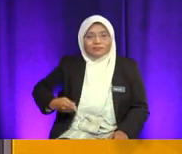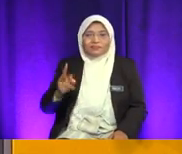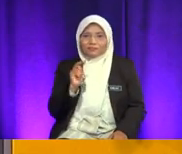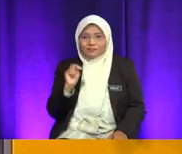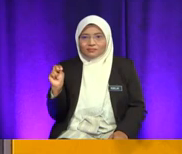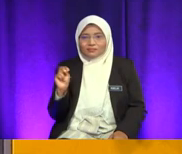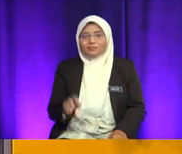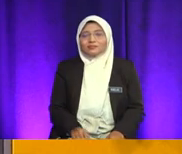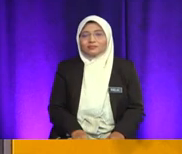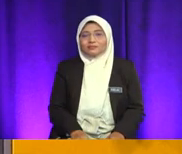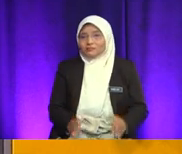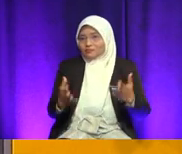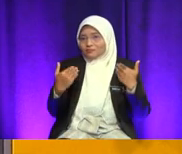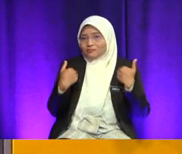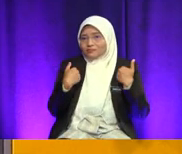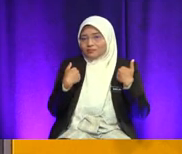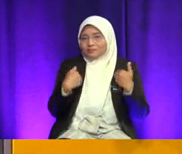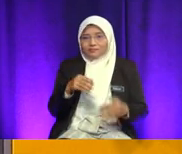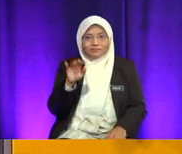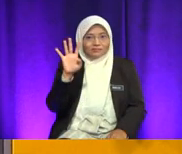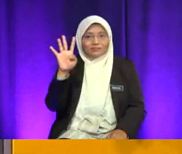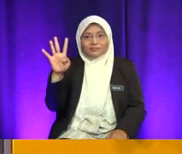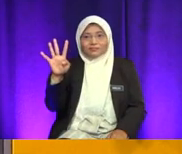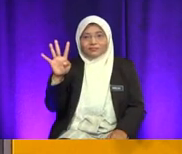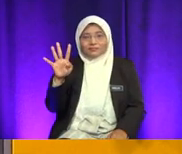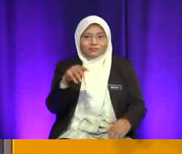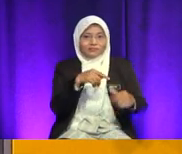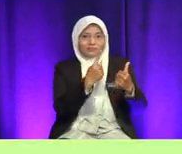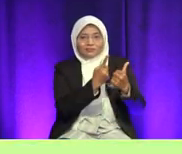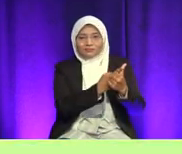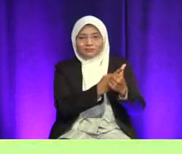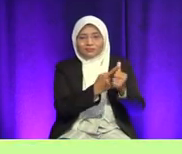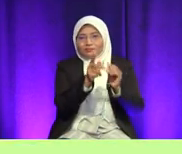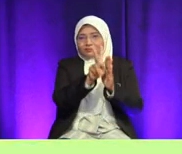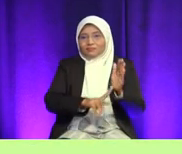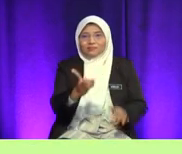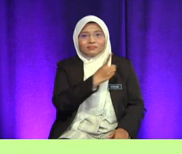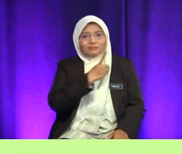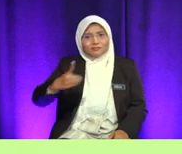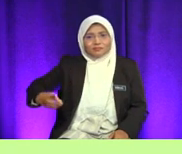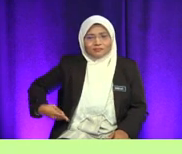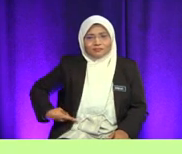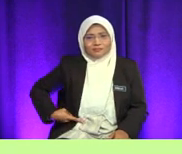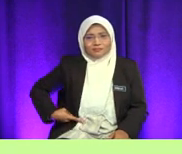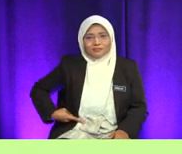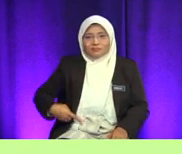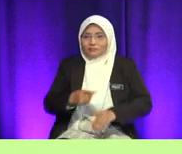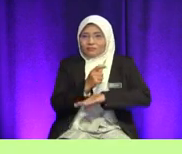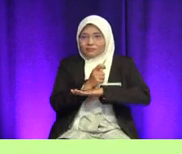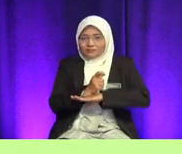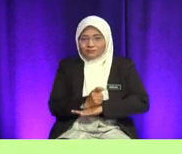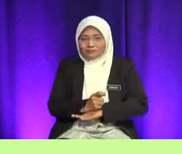murid-murid Fahmi yaitu yang pertama kedaulatan tradisional yang kedua kedaulatan